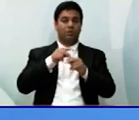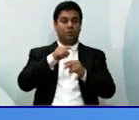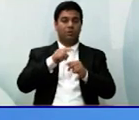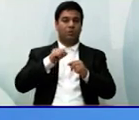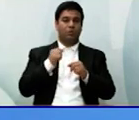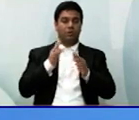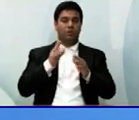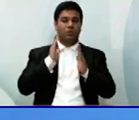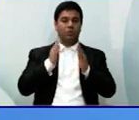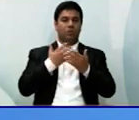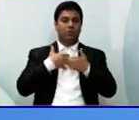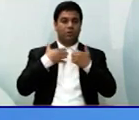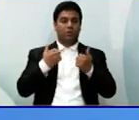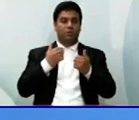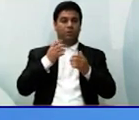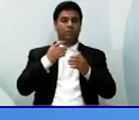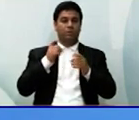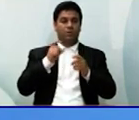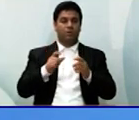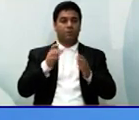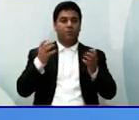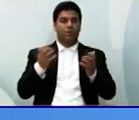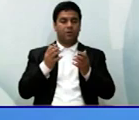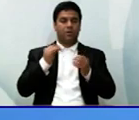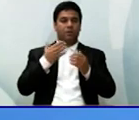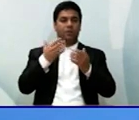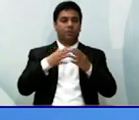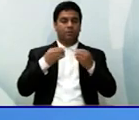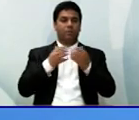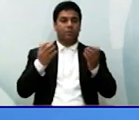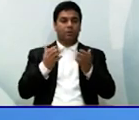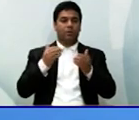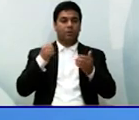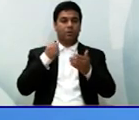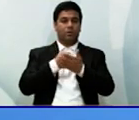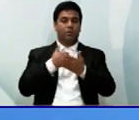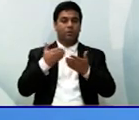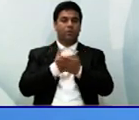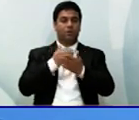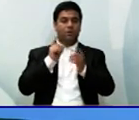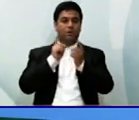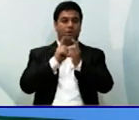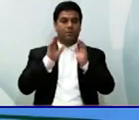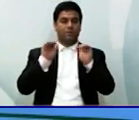и будьте здоровы. Берегите себя и своих близких. До новых встреч!